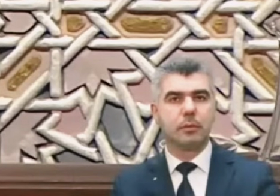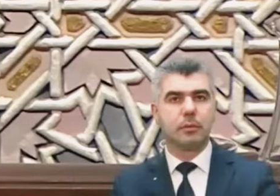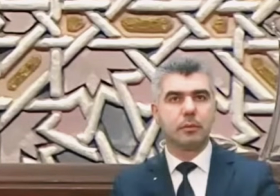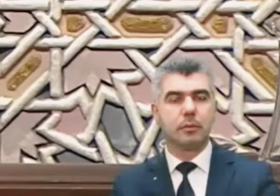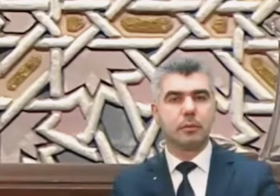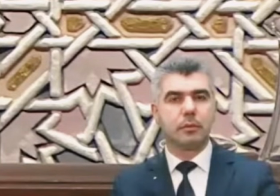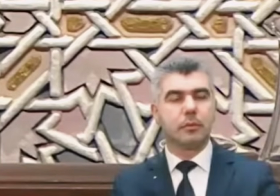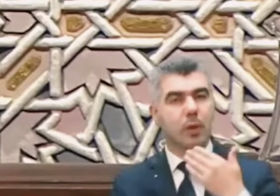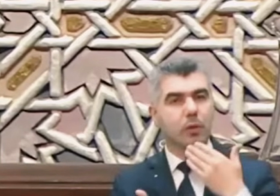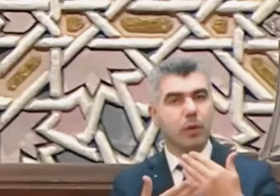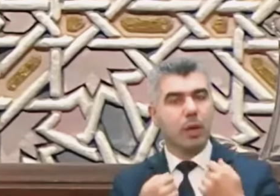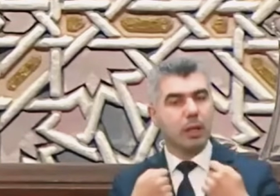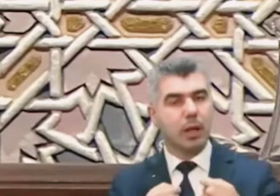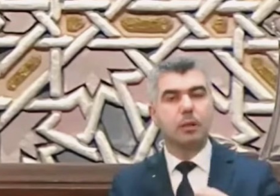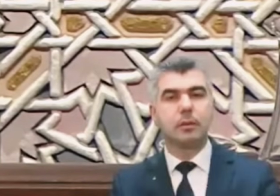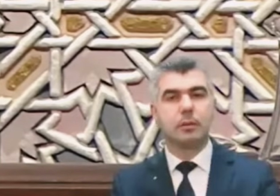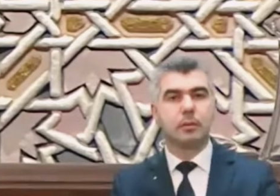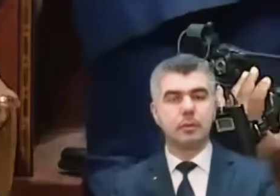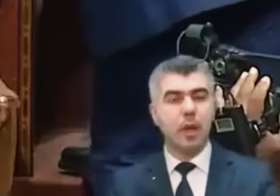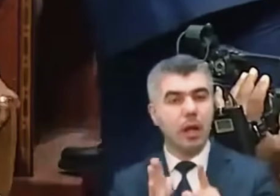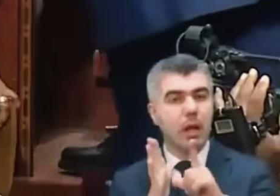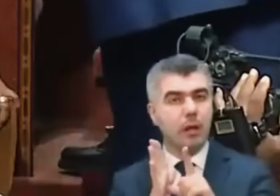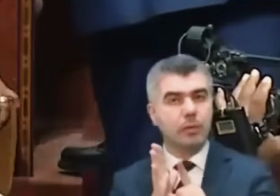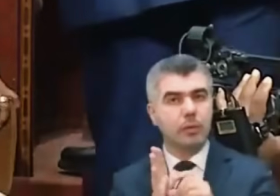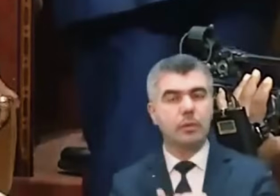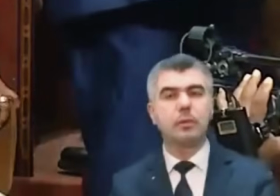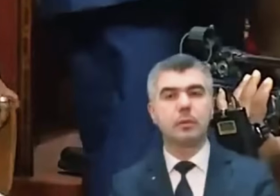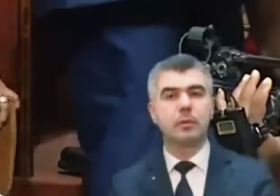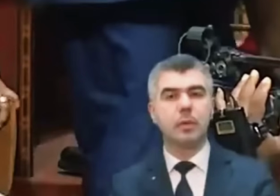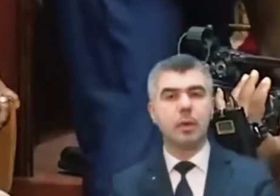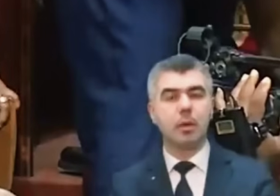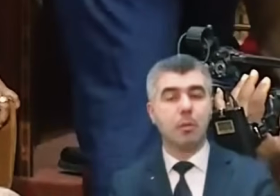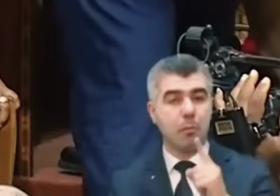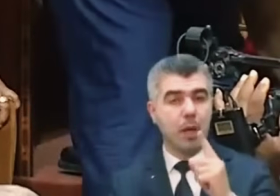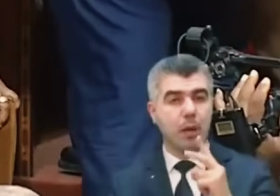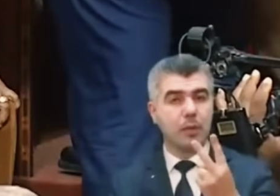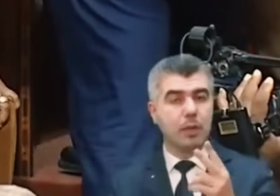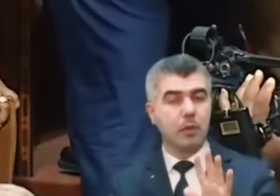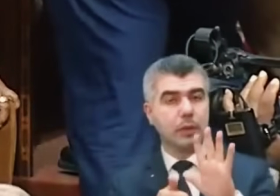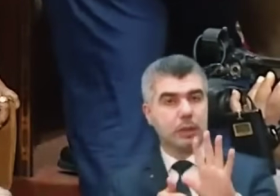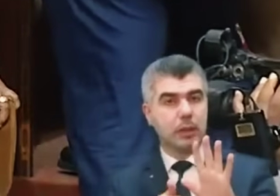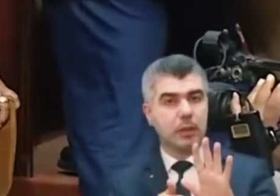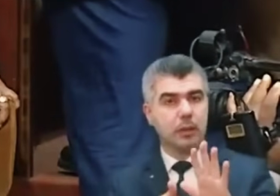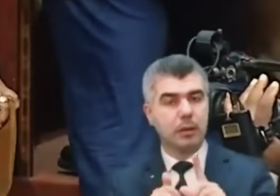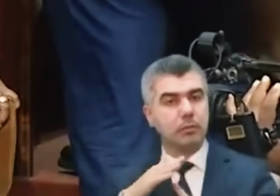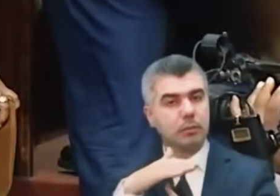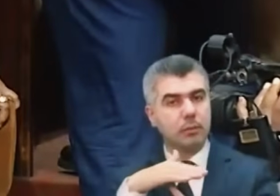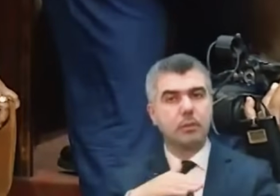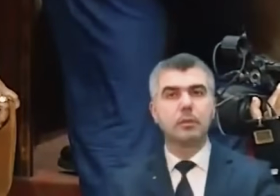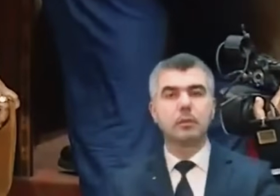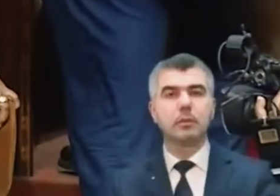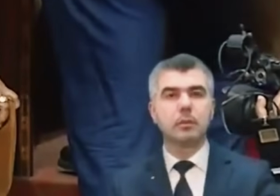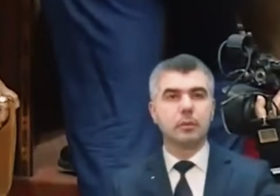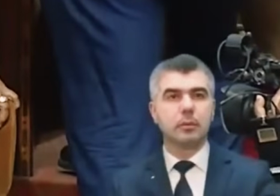شكرا السيد الرئيس. طبقا للنظام الداخلي خاصة المادة 162 اللي كتعلق بنقطة النظام،